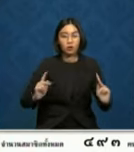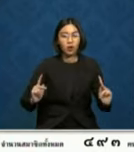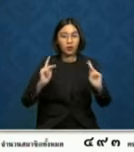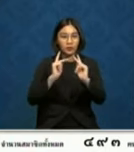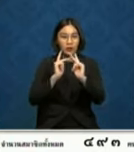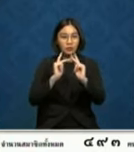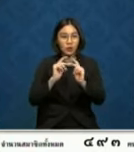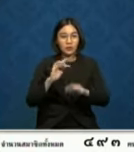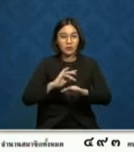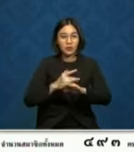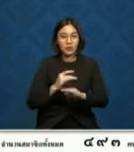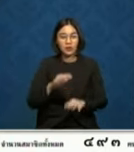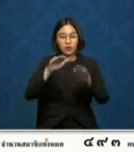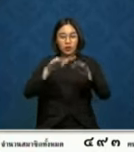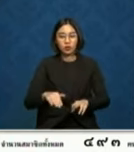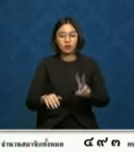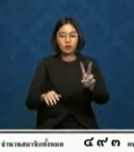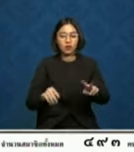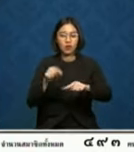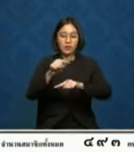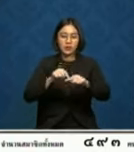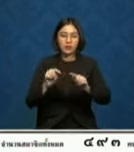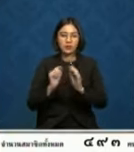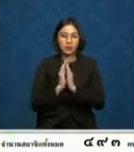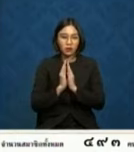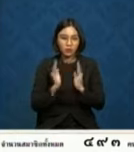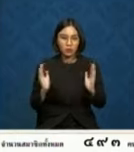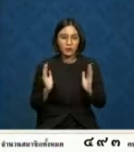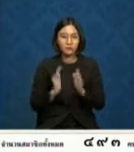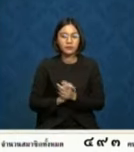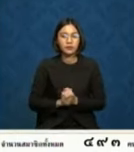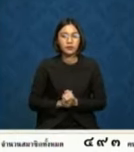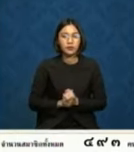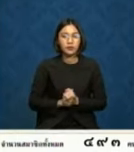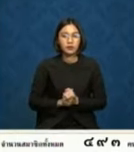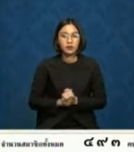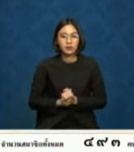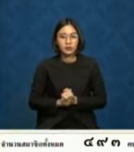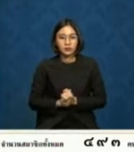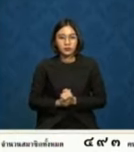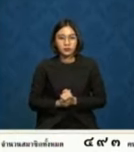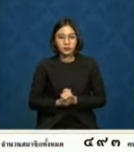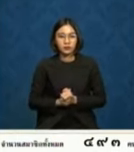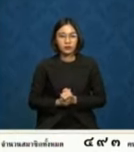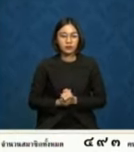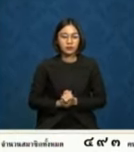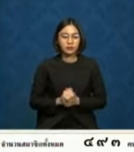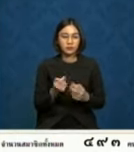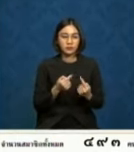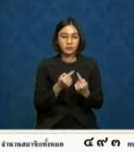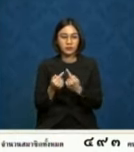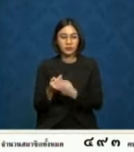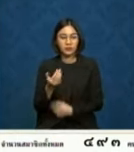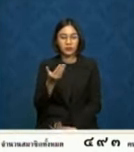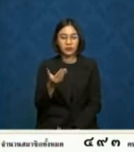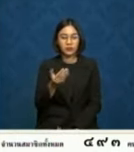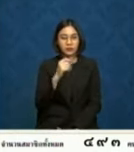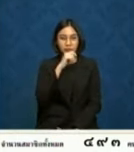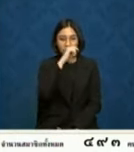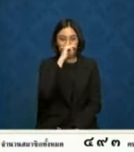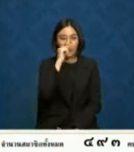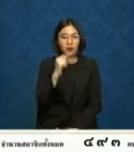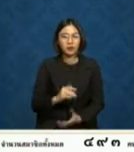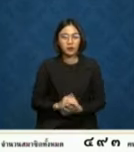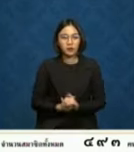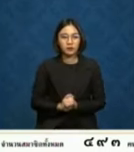2%ครับขอบพระคุณครับท่านประธานครับต่อไปก็เชิญคุณ